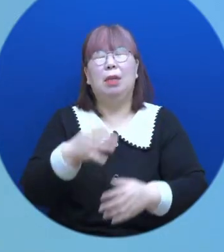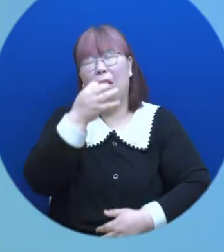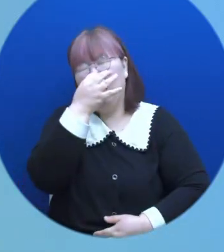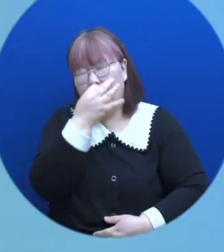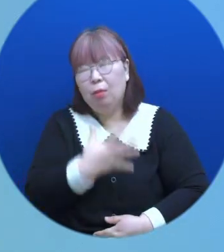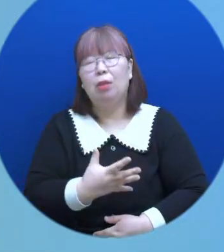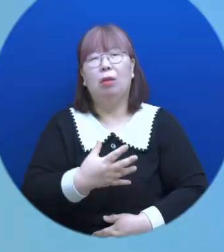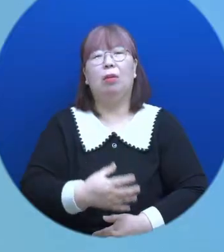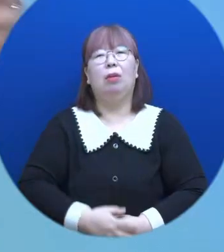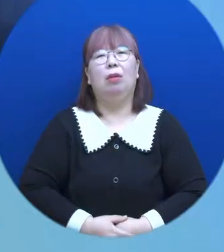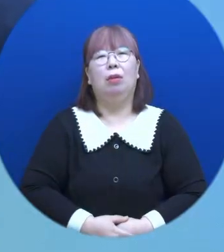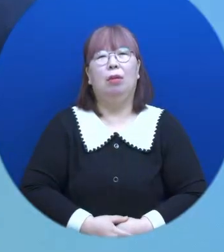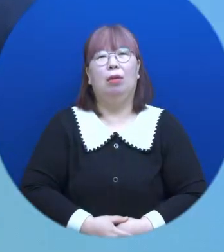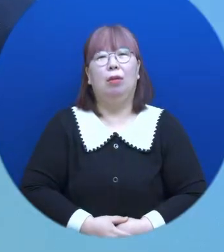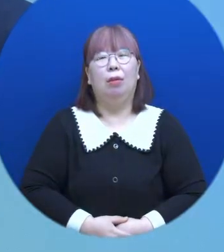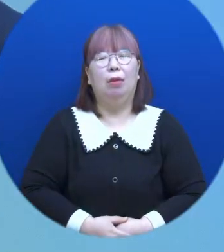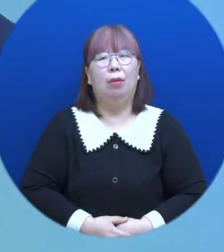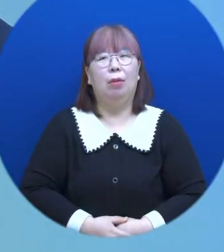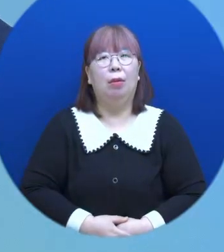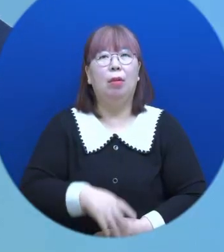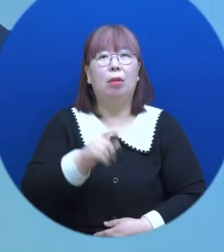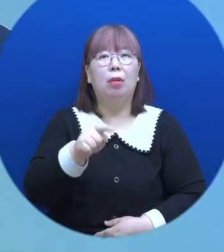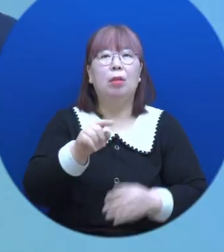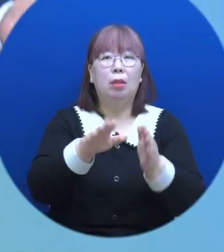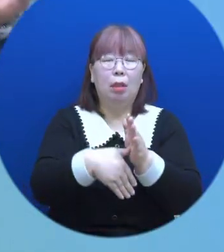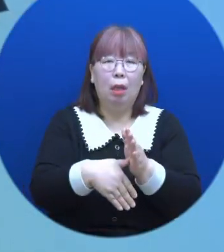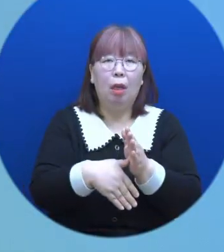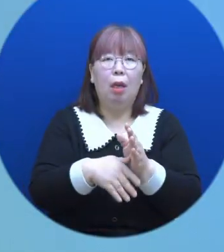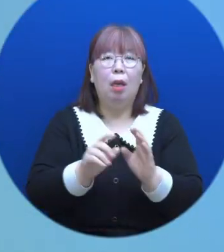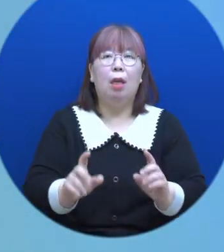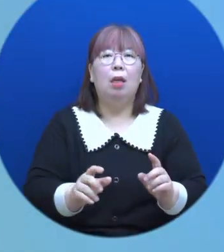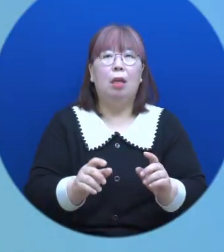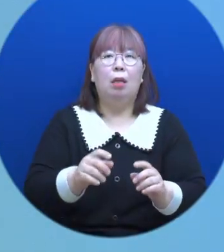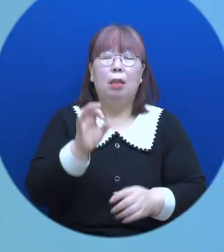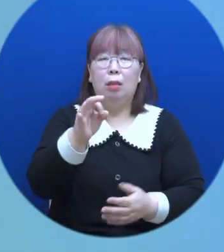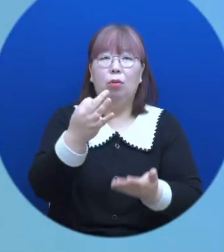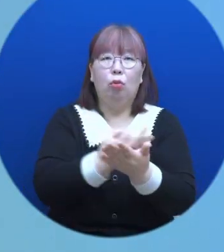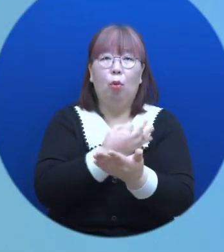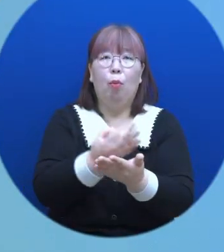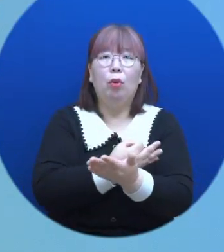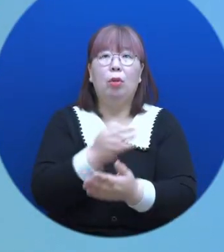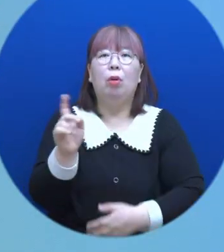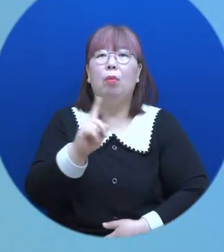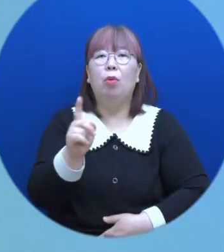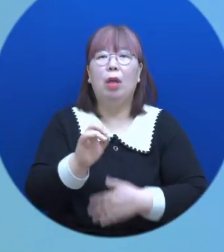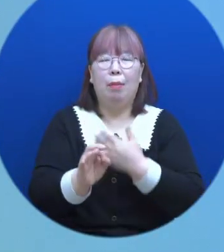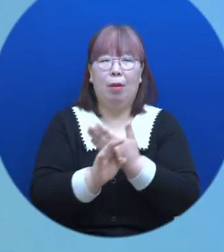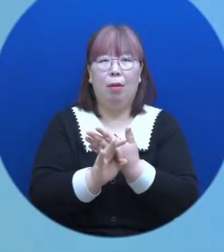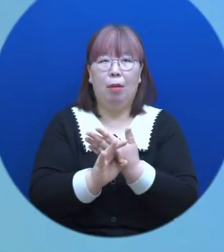허덕이는 삶을 사는 그들입니다. 그들의 생업이 무엇입니까? 알듯